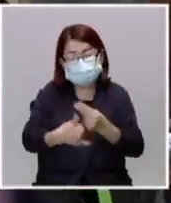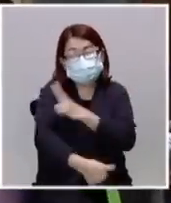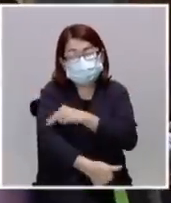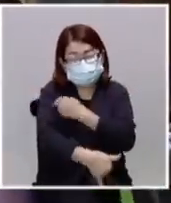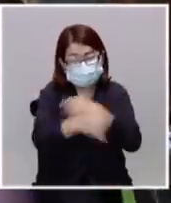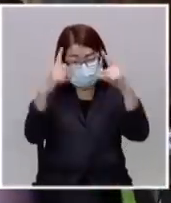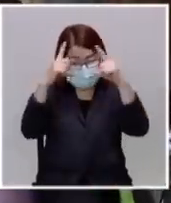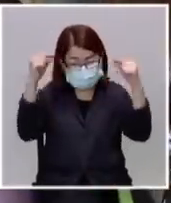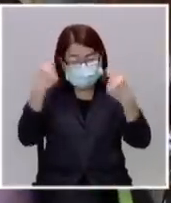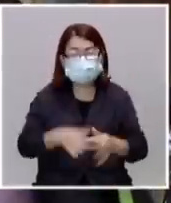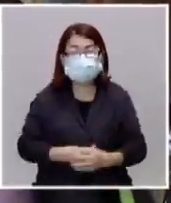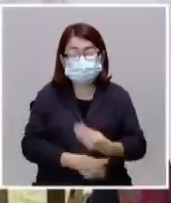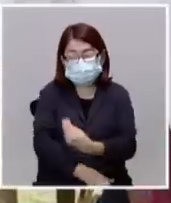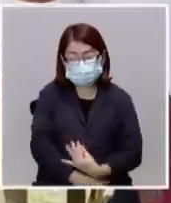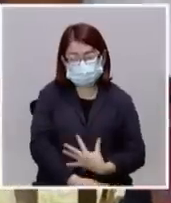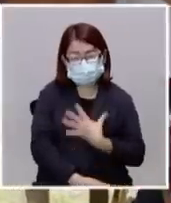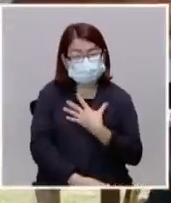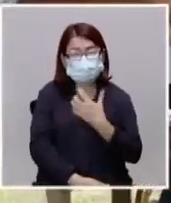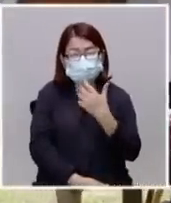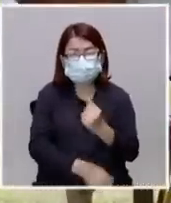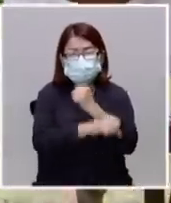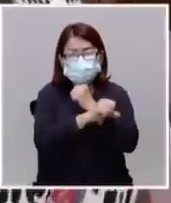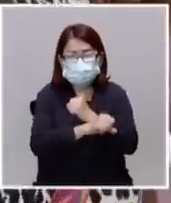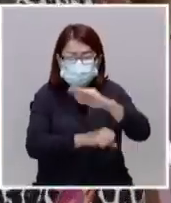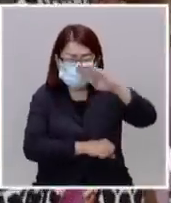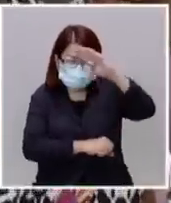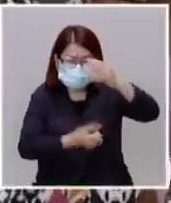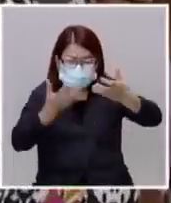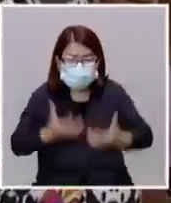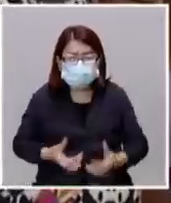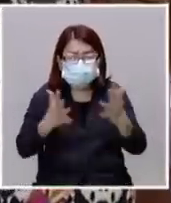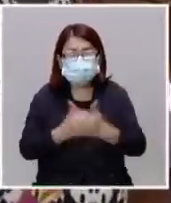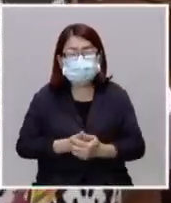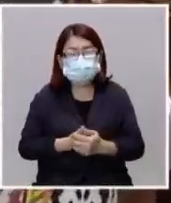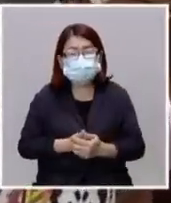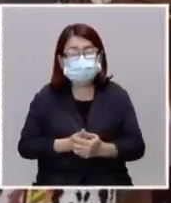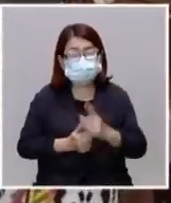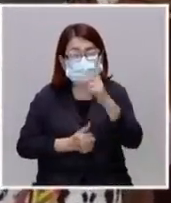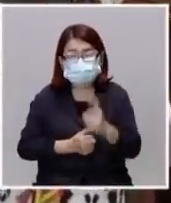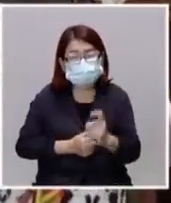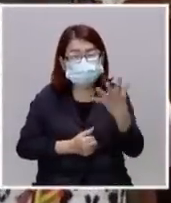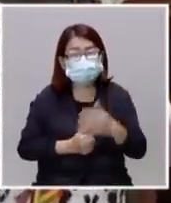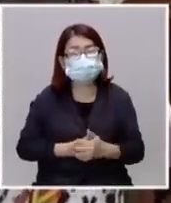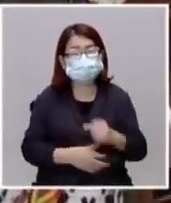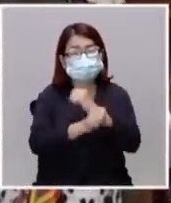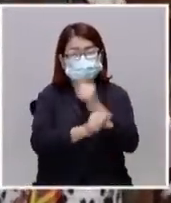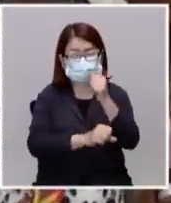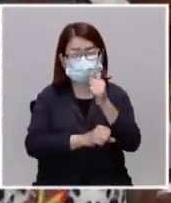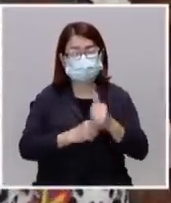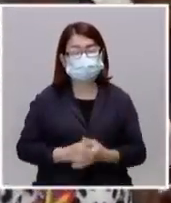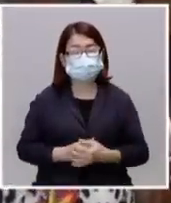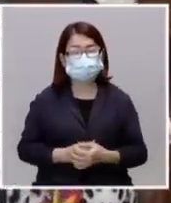ว่ามีการป้องกันไม่ให้เกิดอาการเจ็บป่วยรุนแรงรวมถึงป้องกันการเสียชีวิตได้เป็นอย่างดีเลยค่ะ